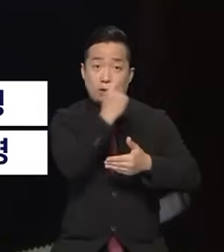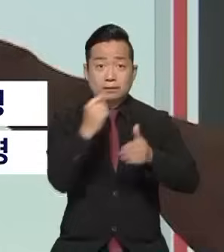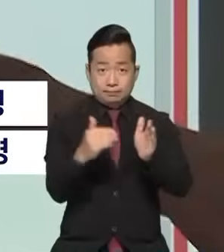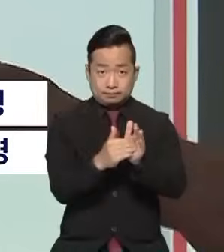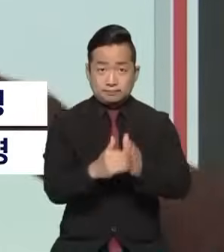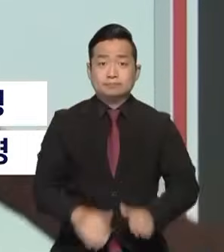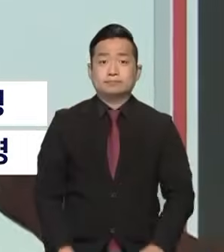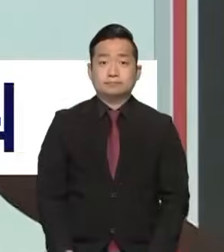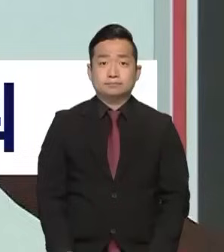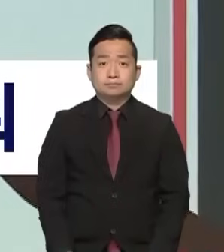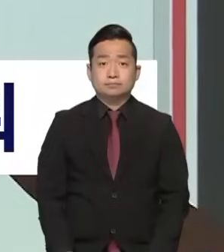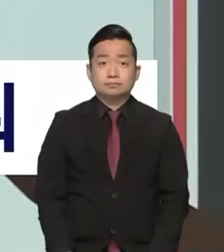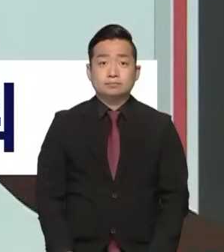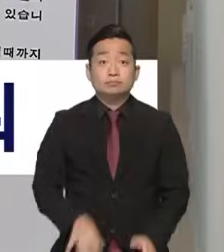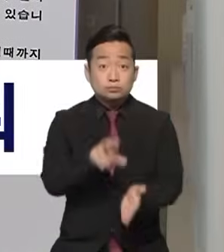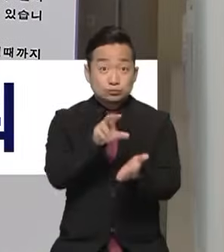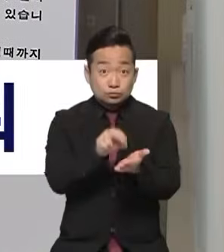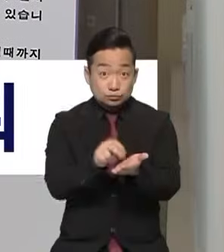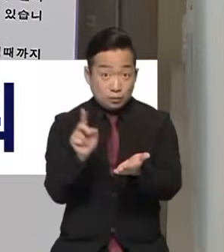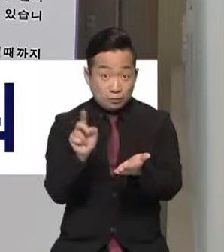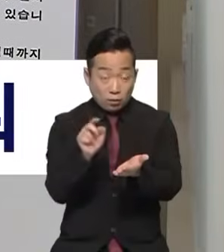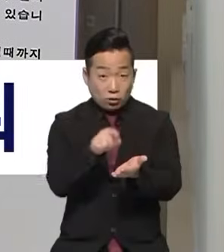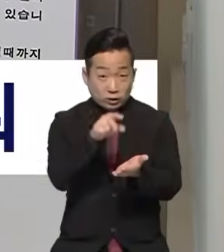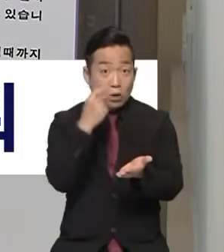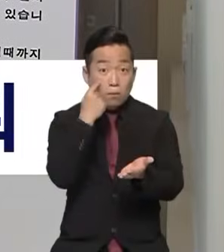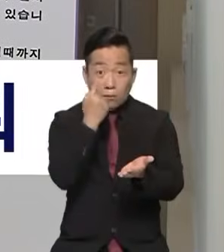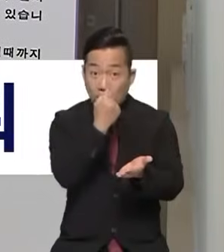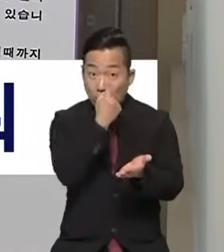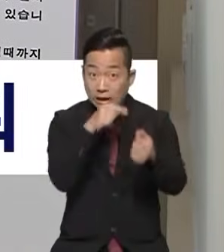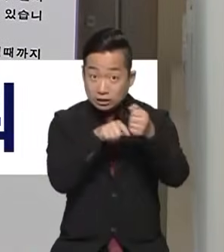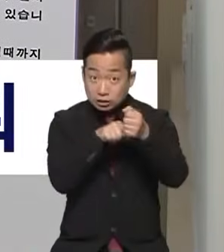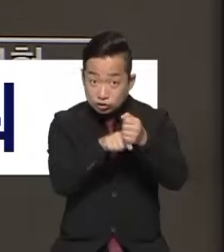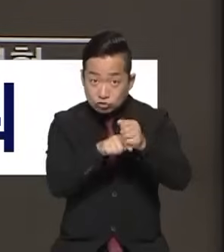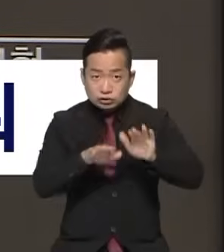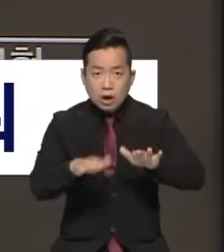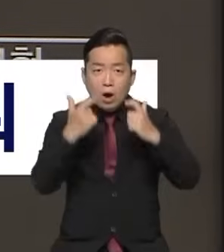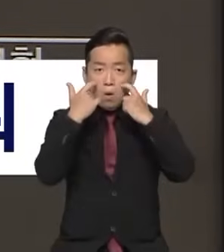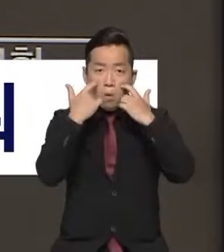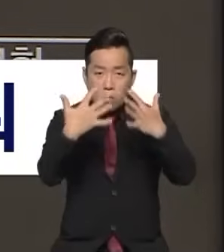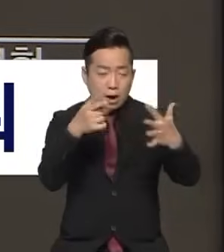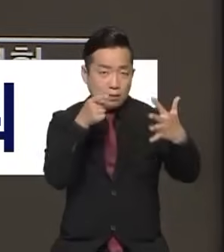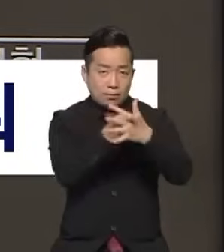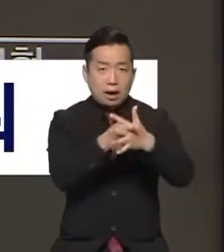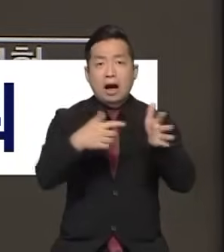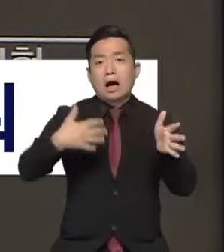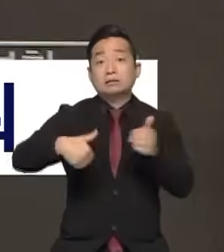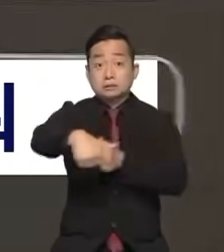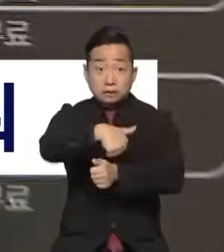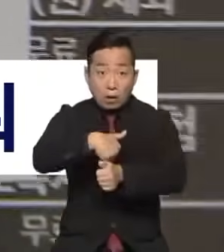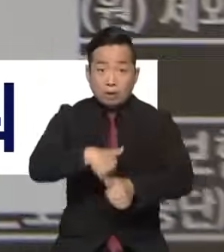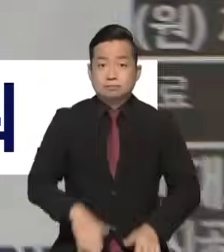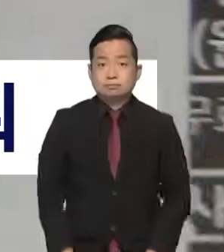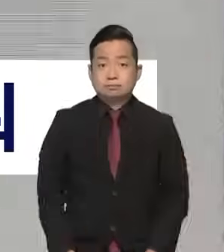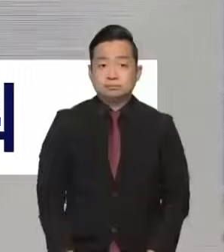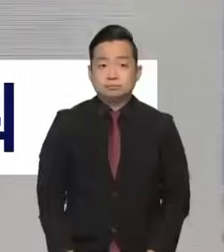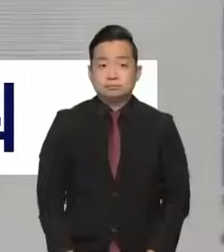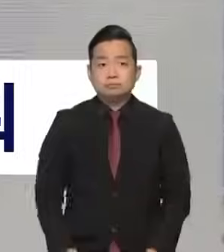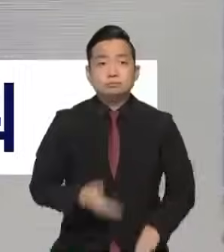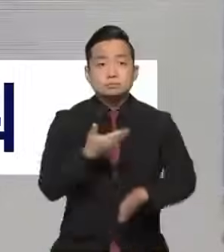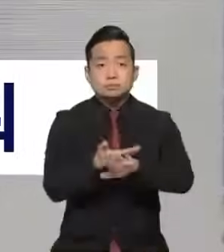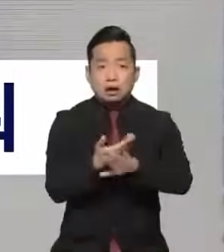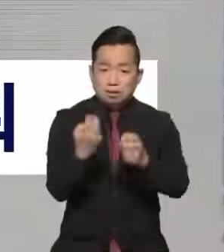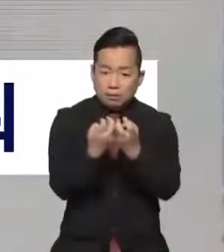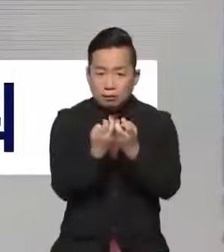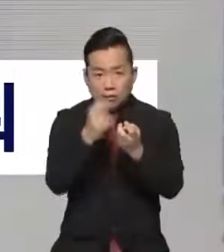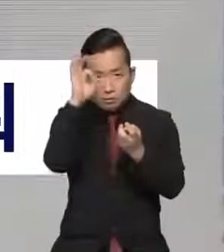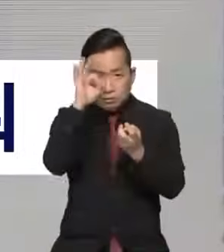확인됐습니다. 더 큰 문제는 인증 시스템에 문제가 발생한 원인을 명확하게 찾아내지 못하는 상황에선 다른 마땅한 대안도